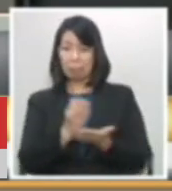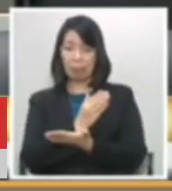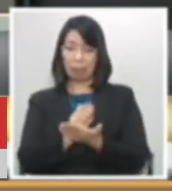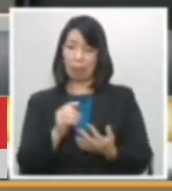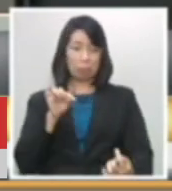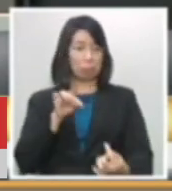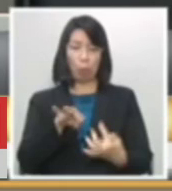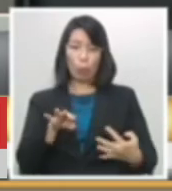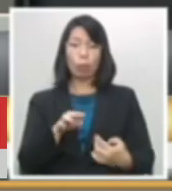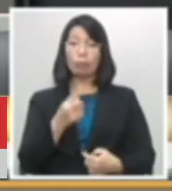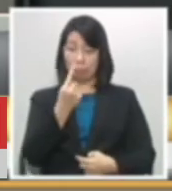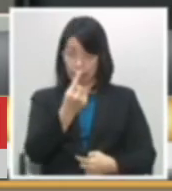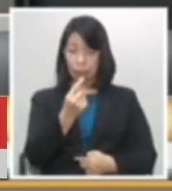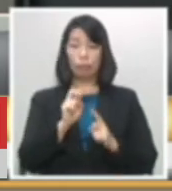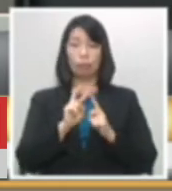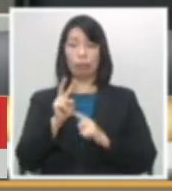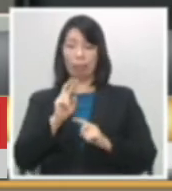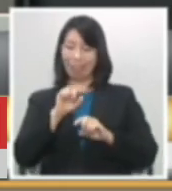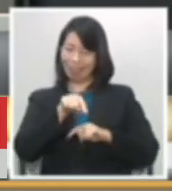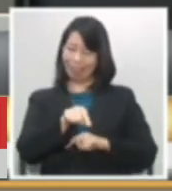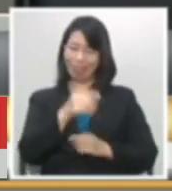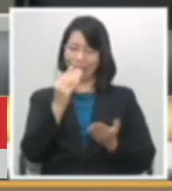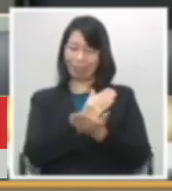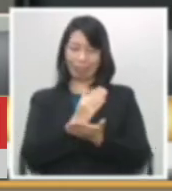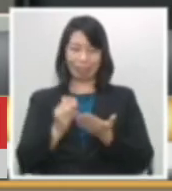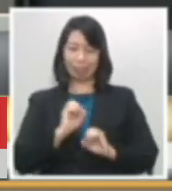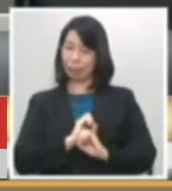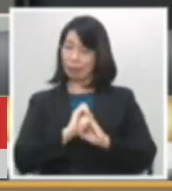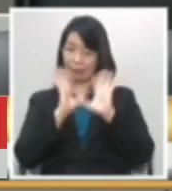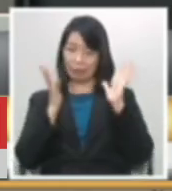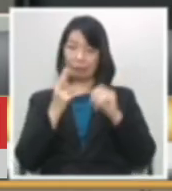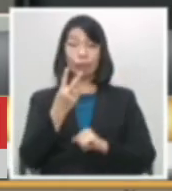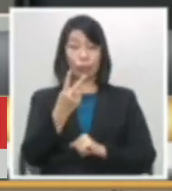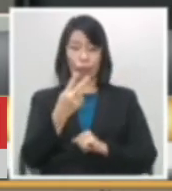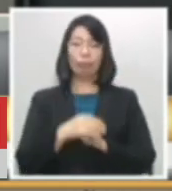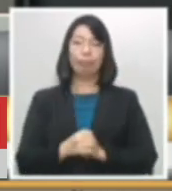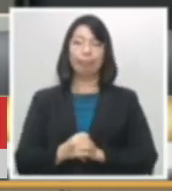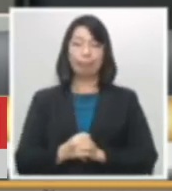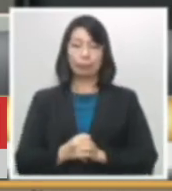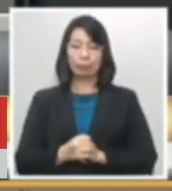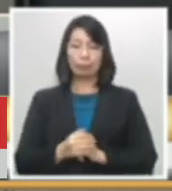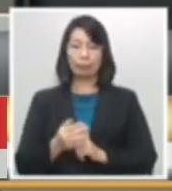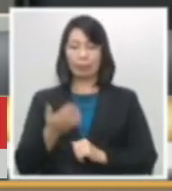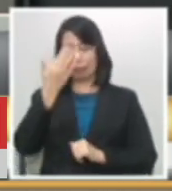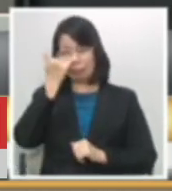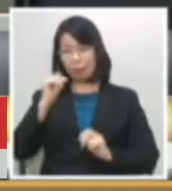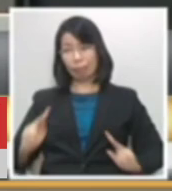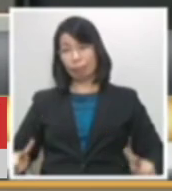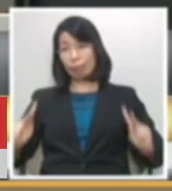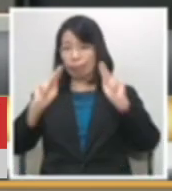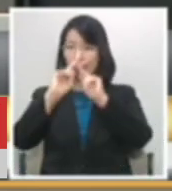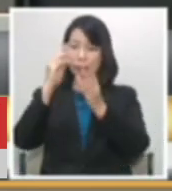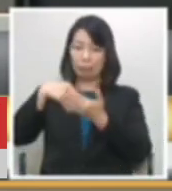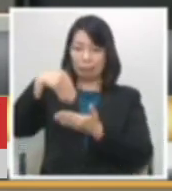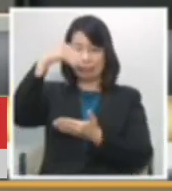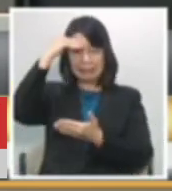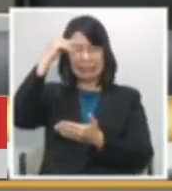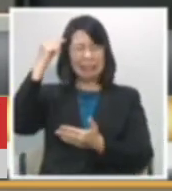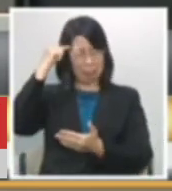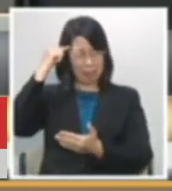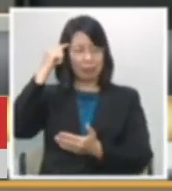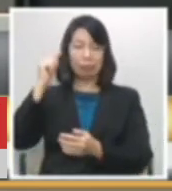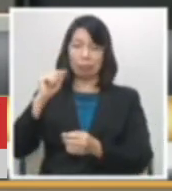ณท่านประธานครับกระทรวงศึกษาธิการได้กำหนดความคาดหวังและตัวชี้วัดในการทำงาน